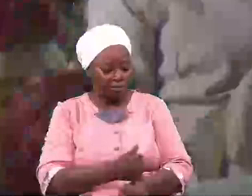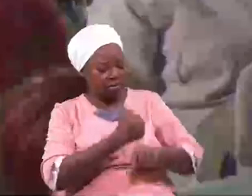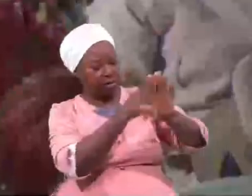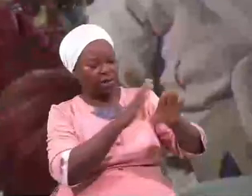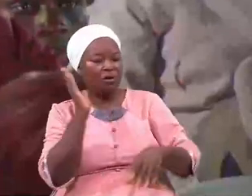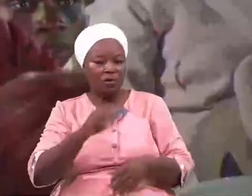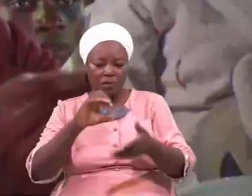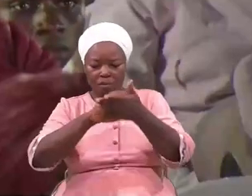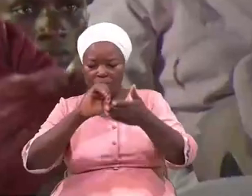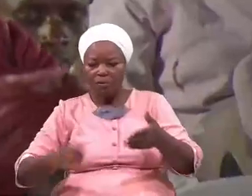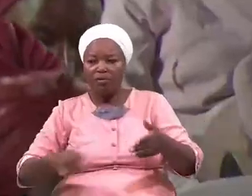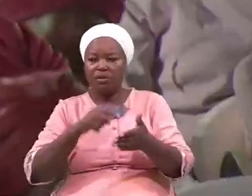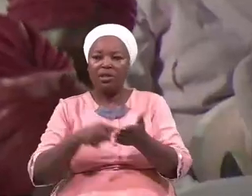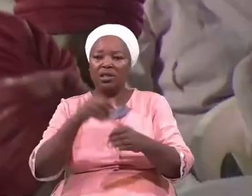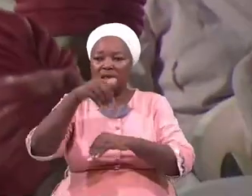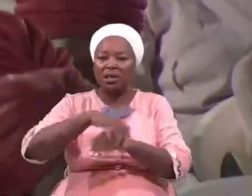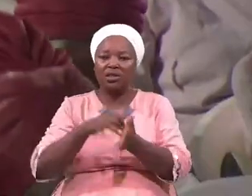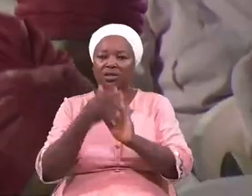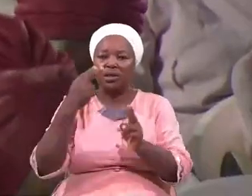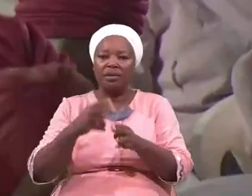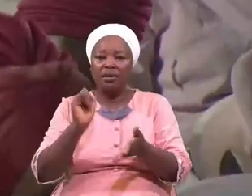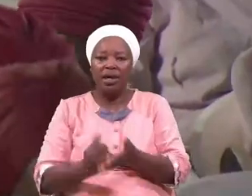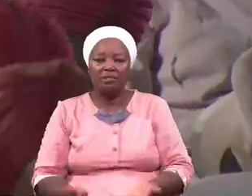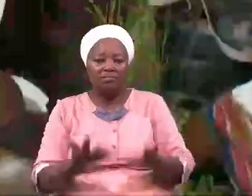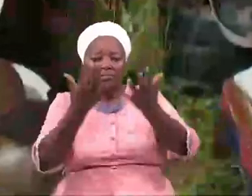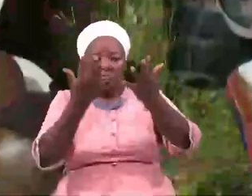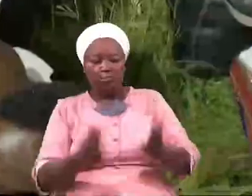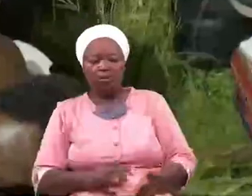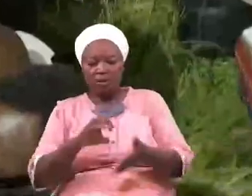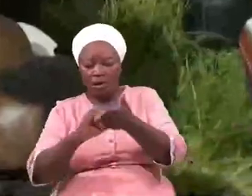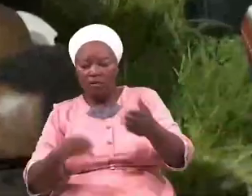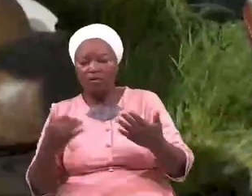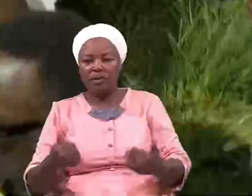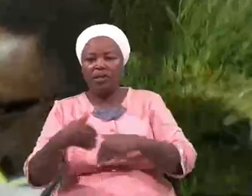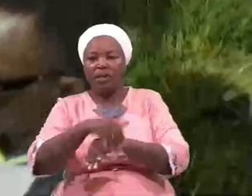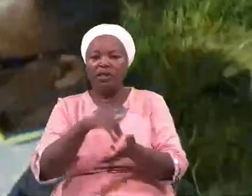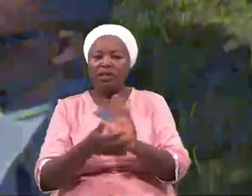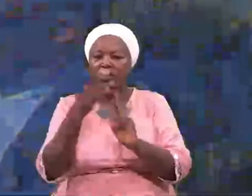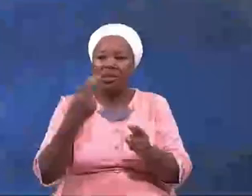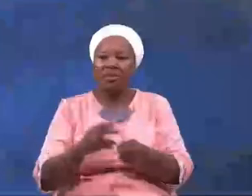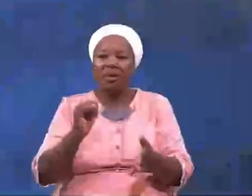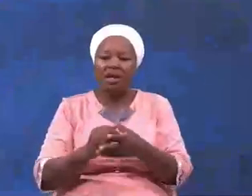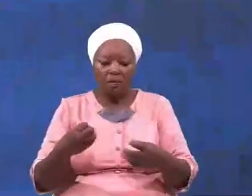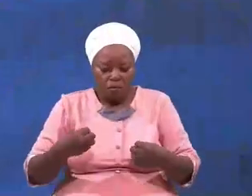Cette montagne va se déplacer ce soir. Ce fardeau sera ôté ce soir.